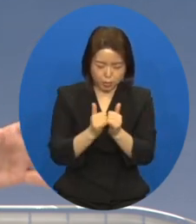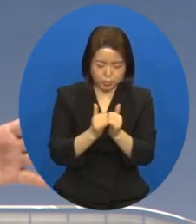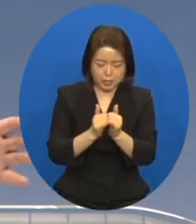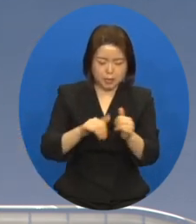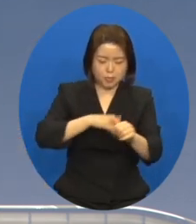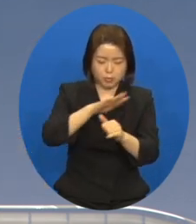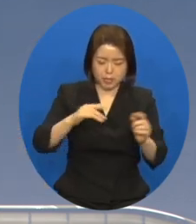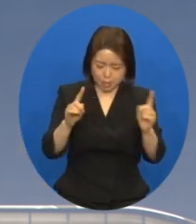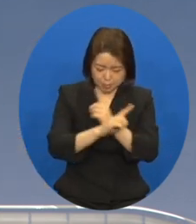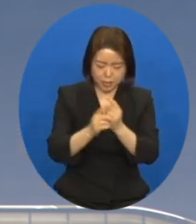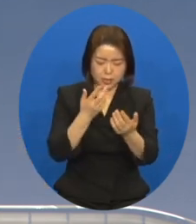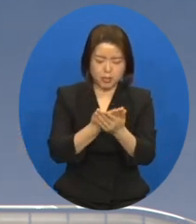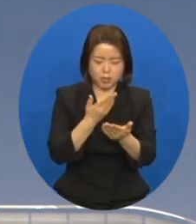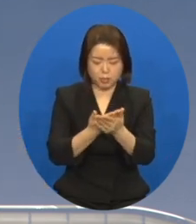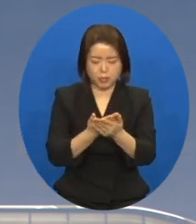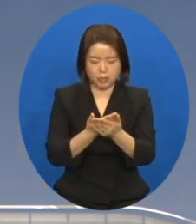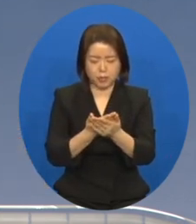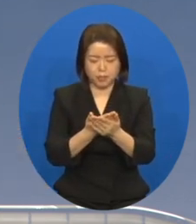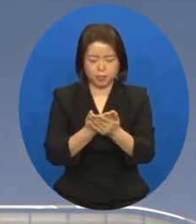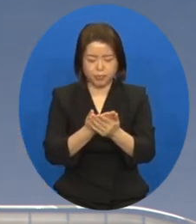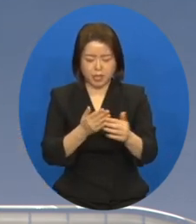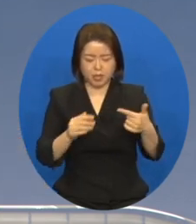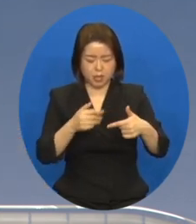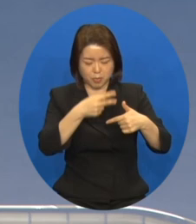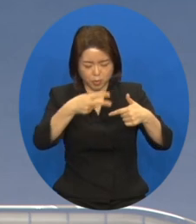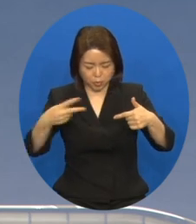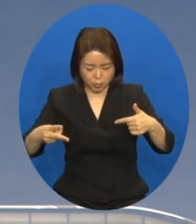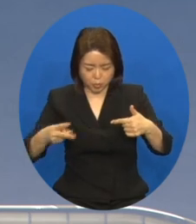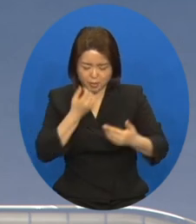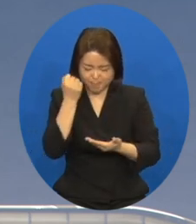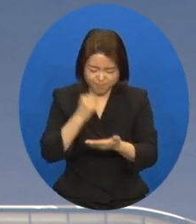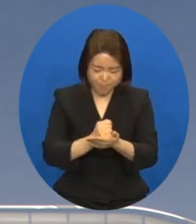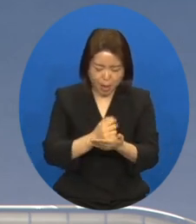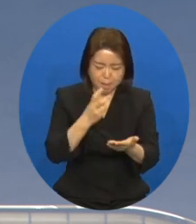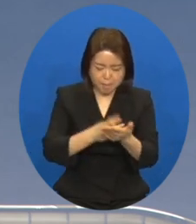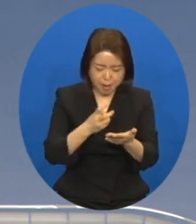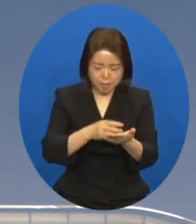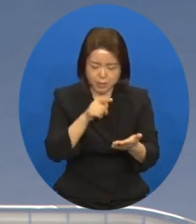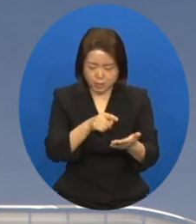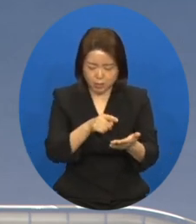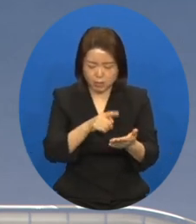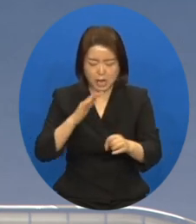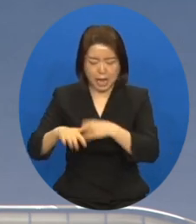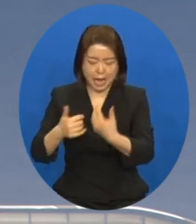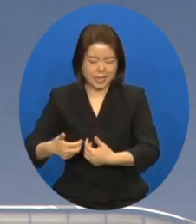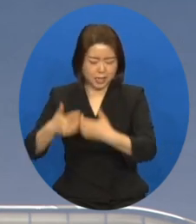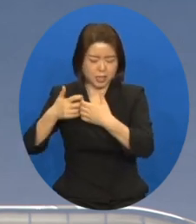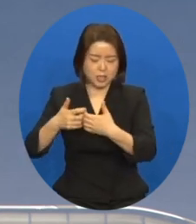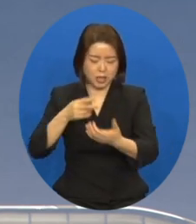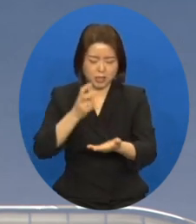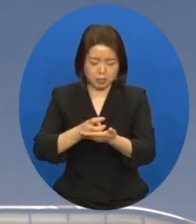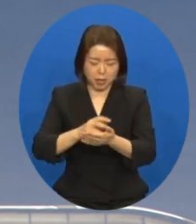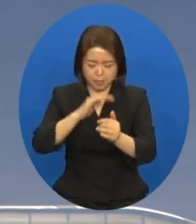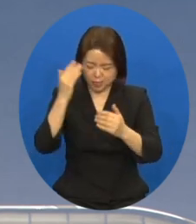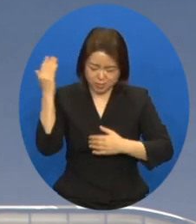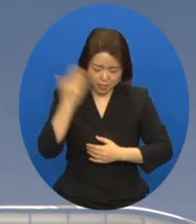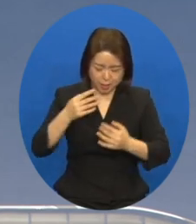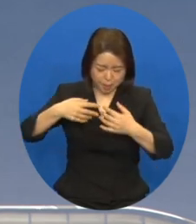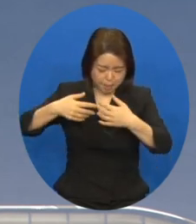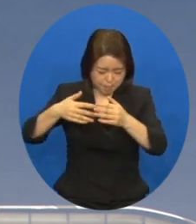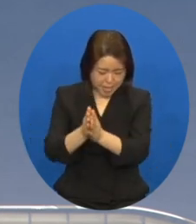달라지게 하소서. 동성애 합법화 비롯해서 하나님을 대적하는 법은 다 깨끗하게 다 꺾어지게